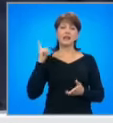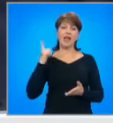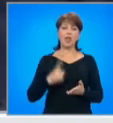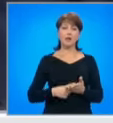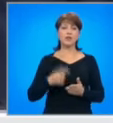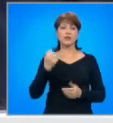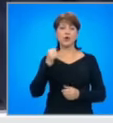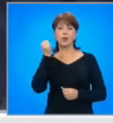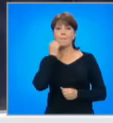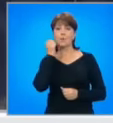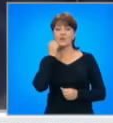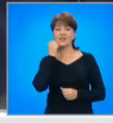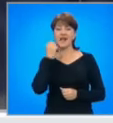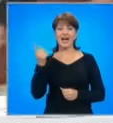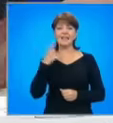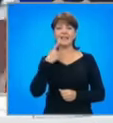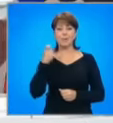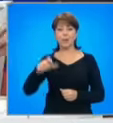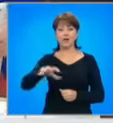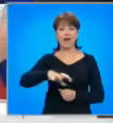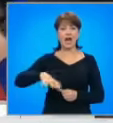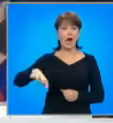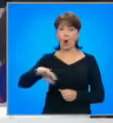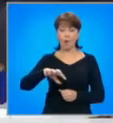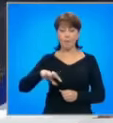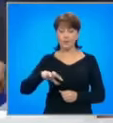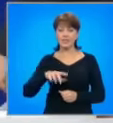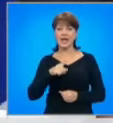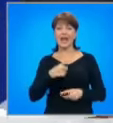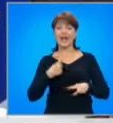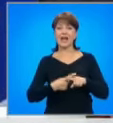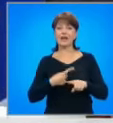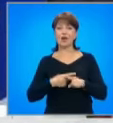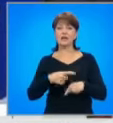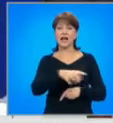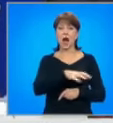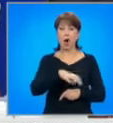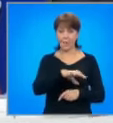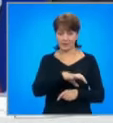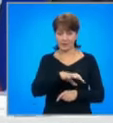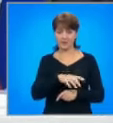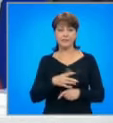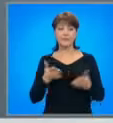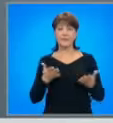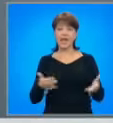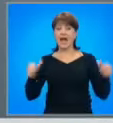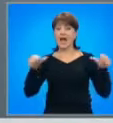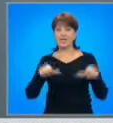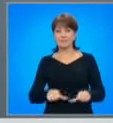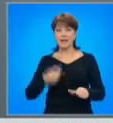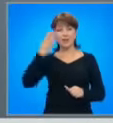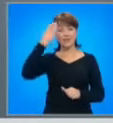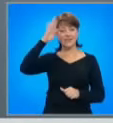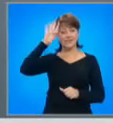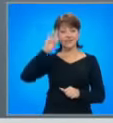Москва администратори на Запорожка област Евгений Балицки и на Херсонска област Владимир Салдо. Разпадът на СССР